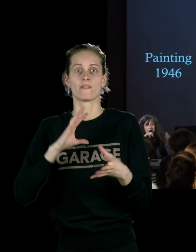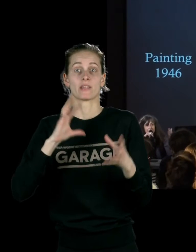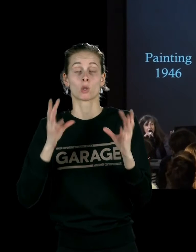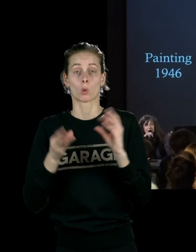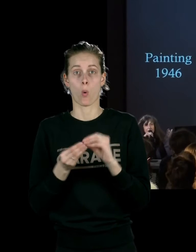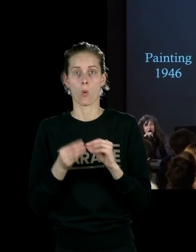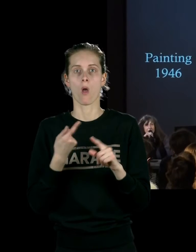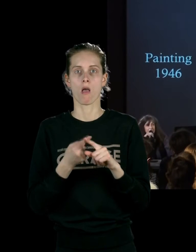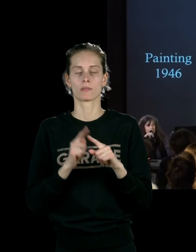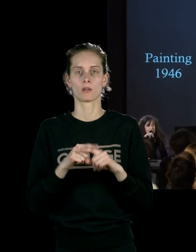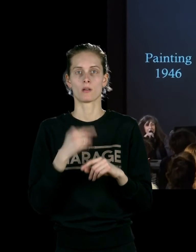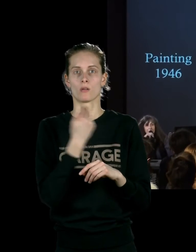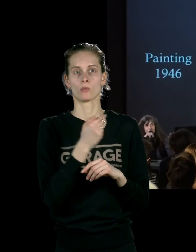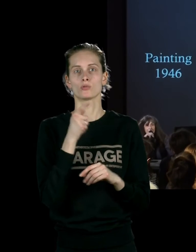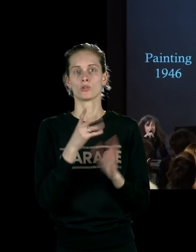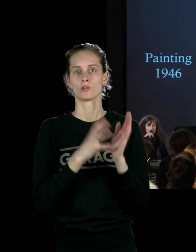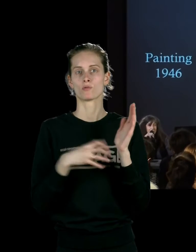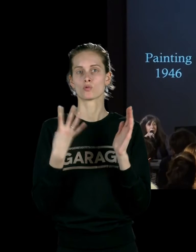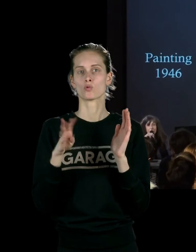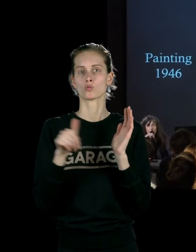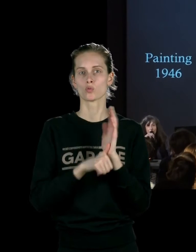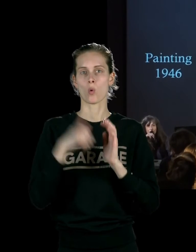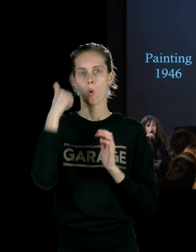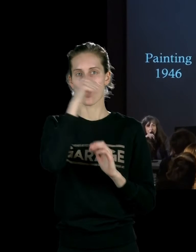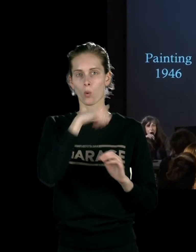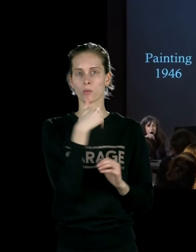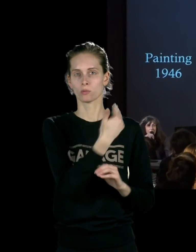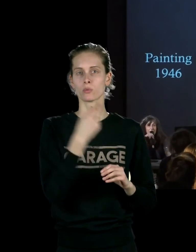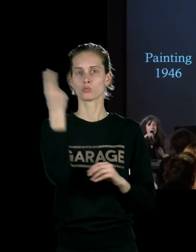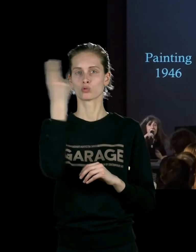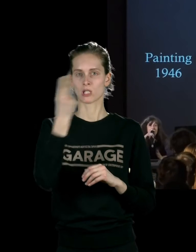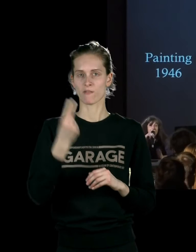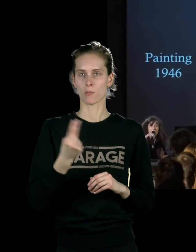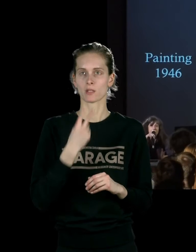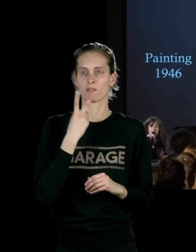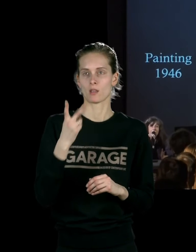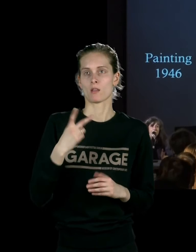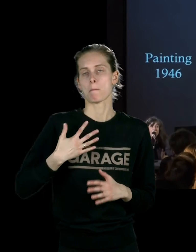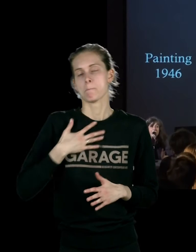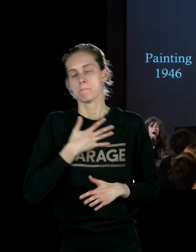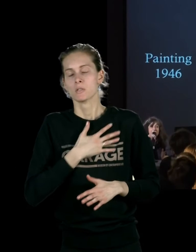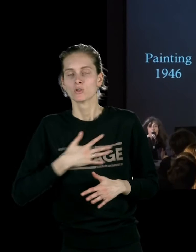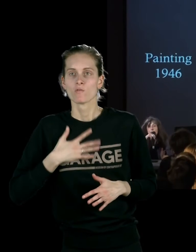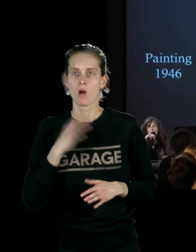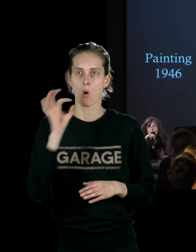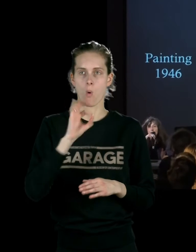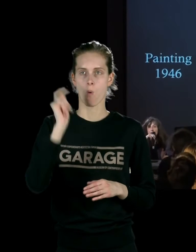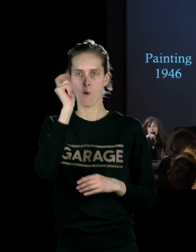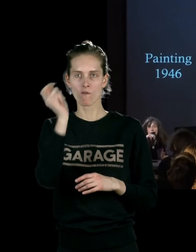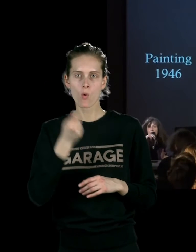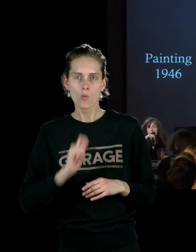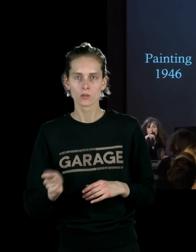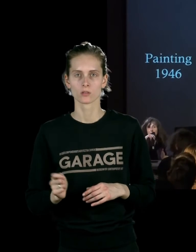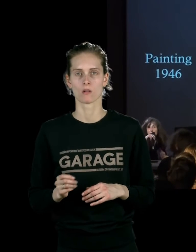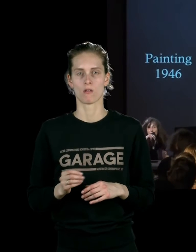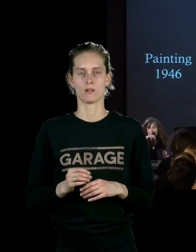картину. Эта картина оказалась в результате вот эта живопись 46-го года, в которой, ну, наверное, легче всего,